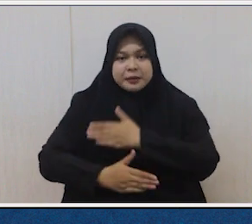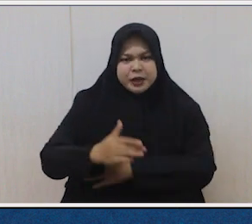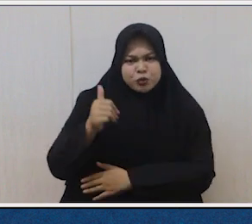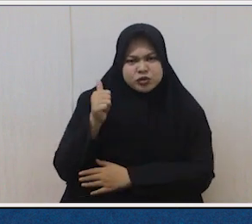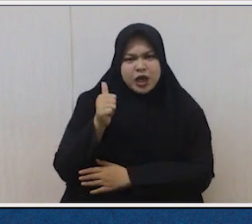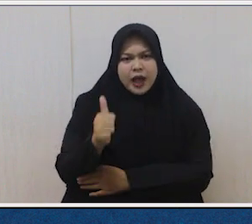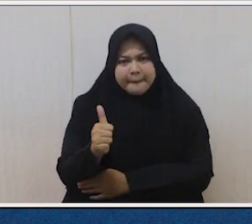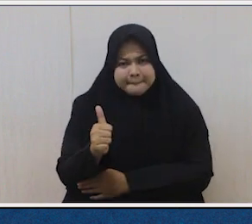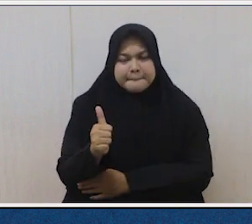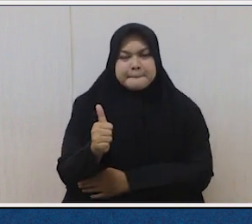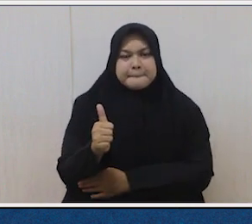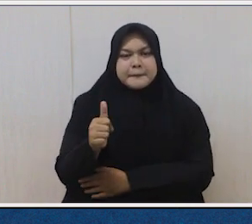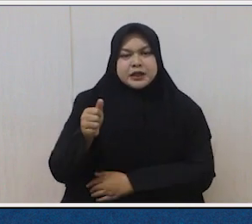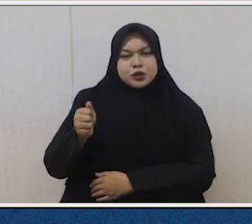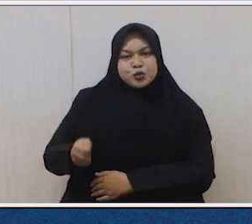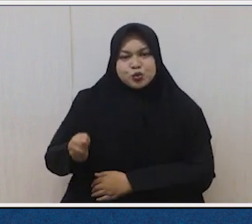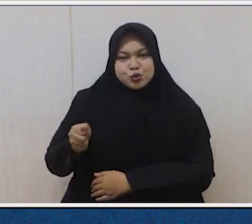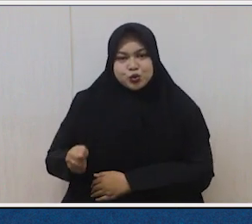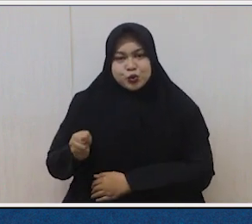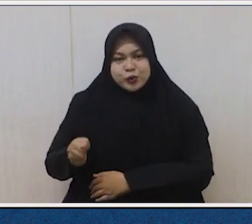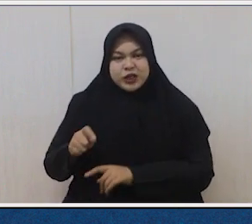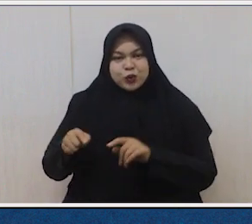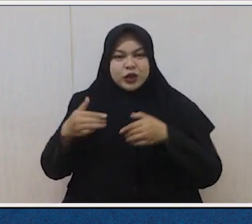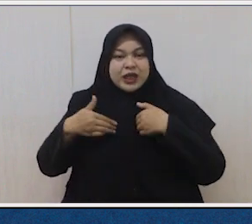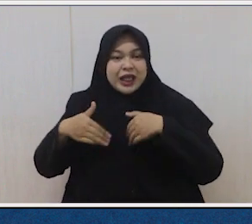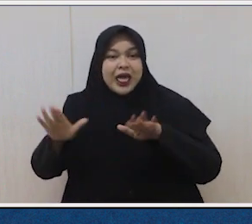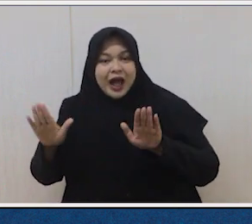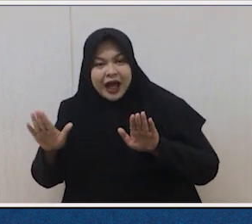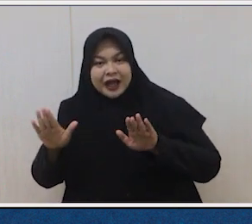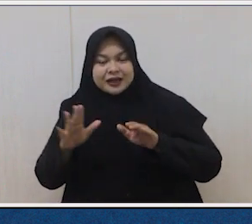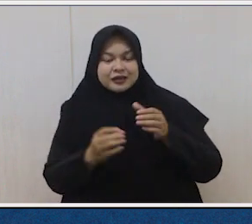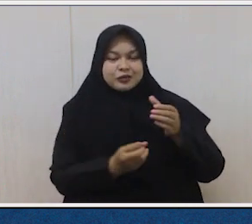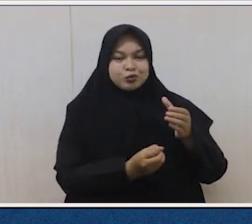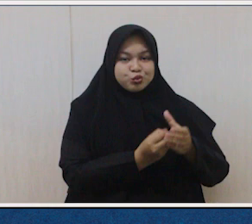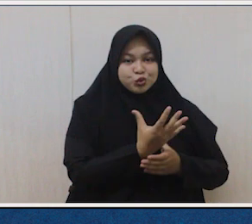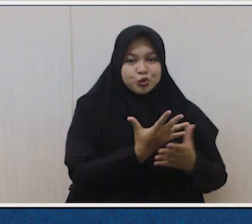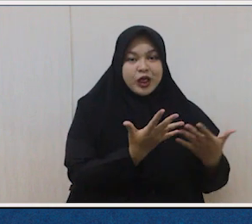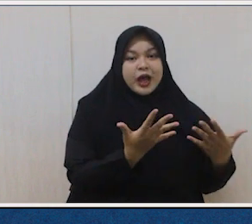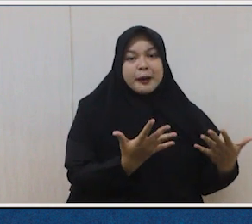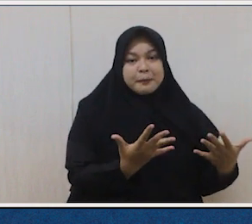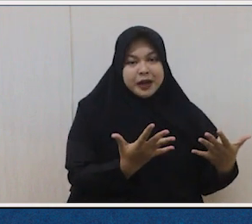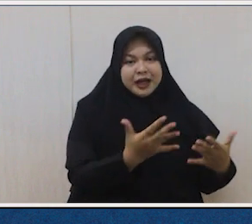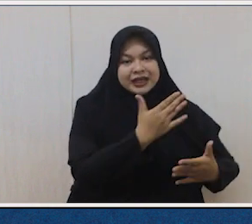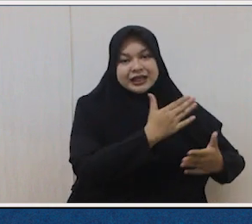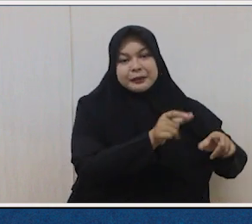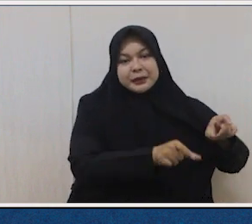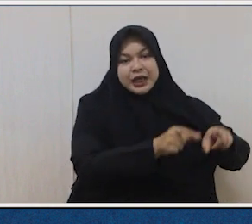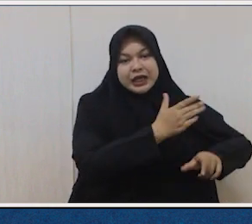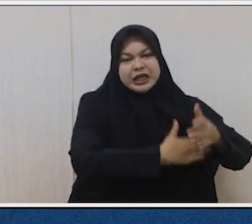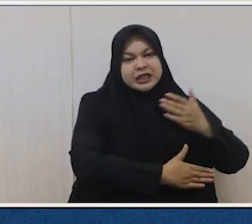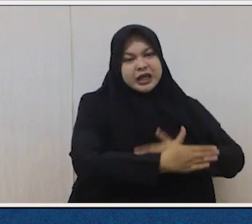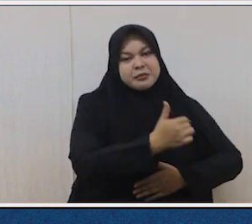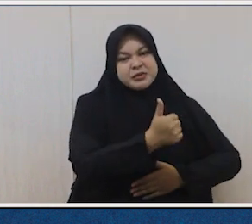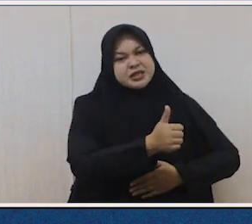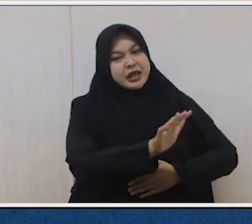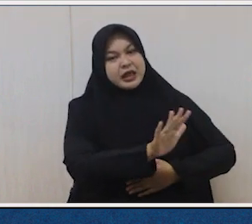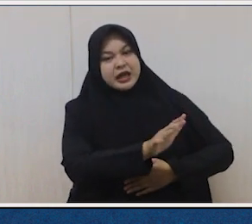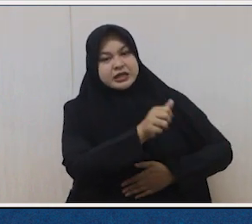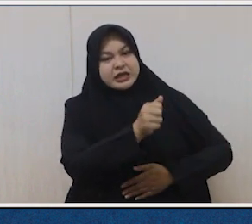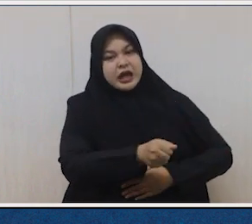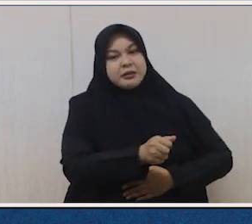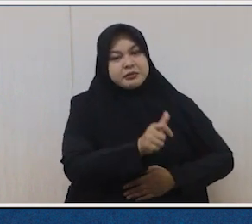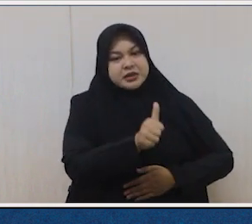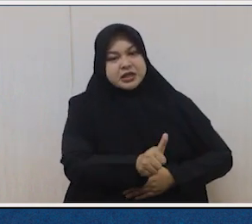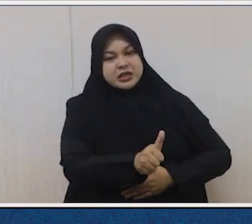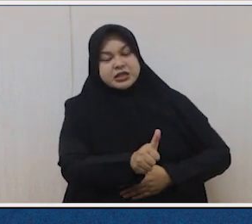walaupun kemudian itu dihilangkan dan kemudian yang muncul adalah hanya bahwa di fabel bisa tidak cap dan kemudian bisa diadili